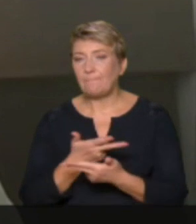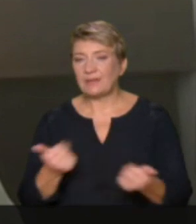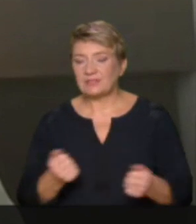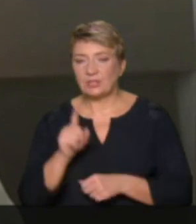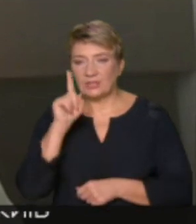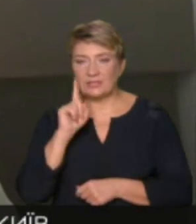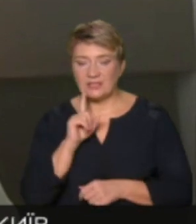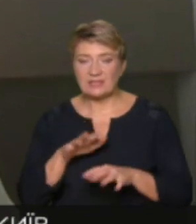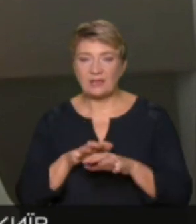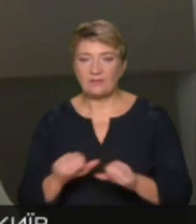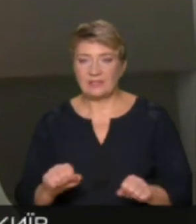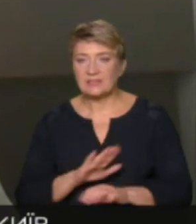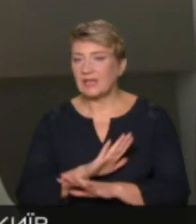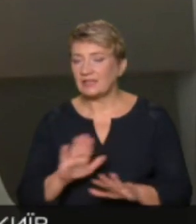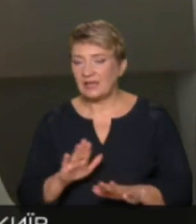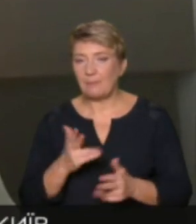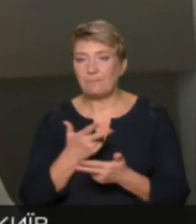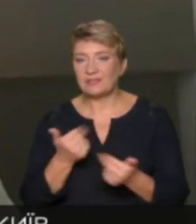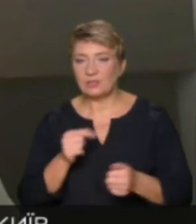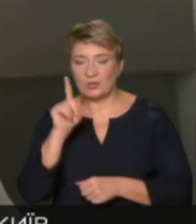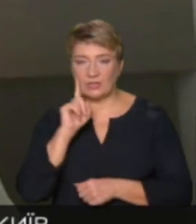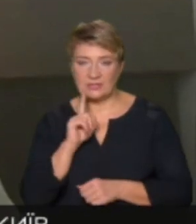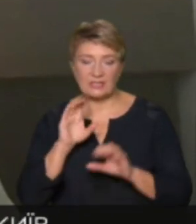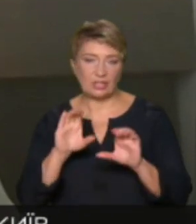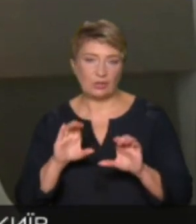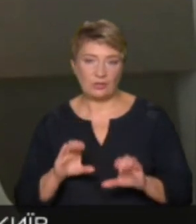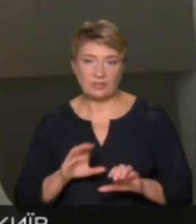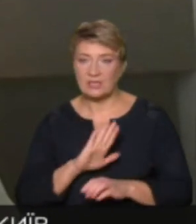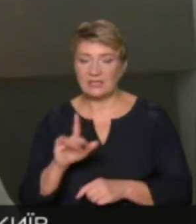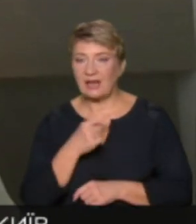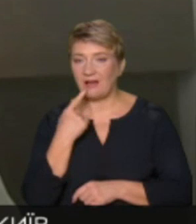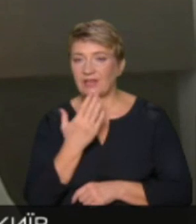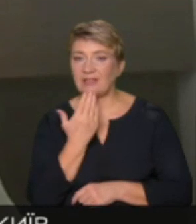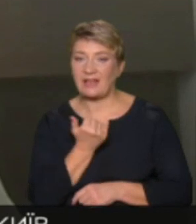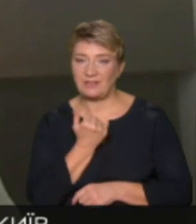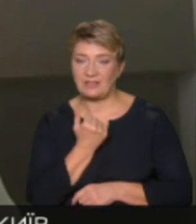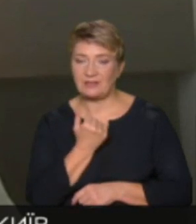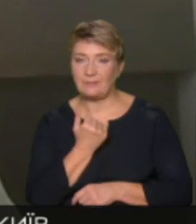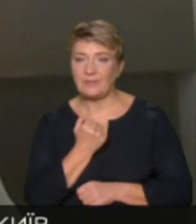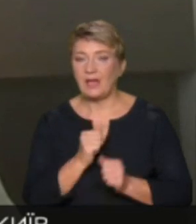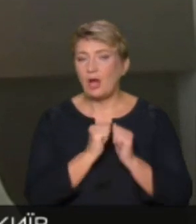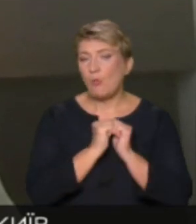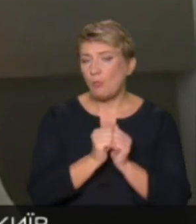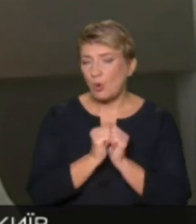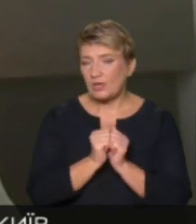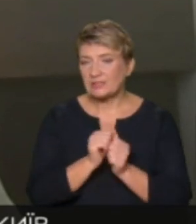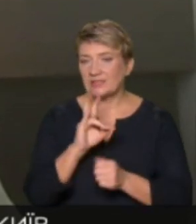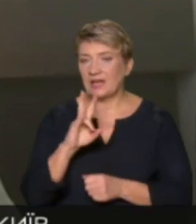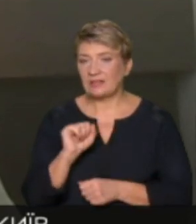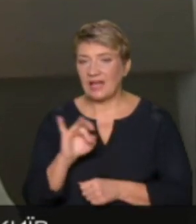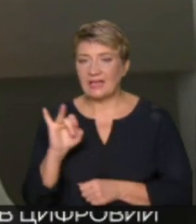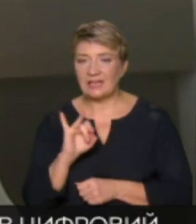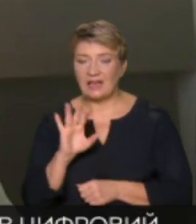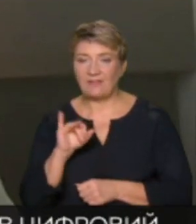не признают израильской юрисдикции. Они не говорят на иврите. Ну, то есть молятся они на иврите, но говорят с друг другом они